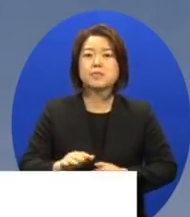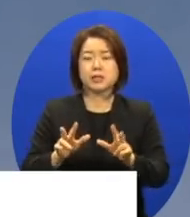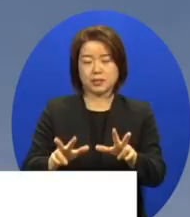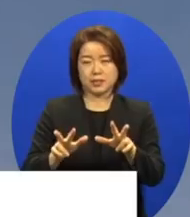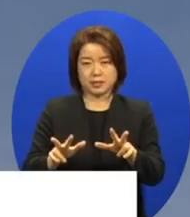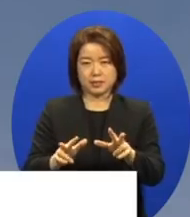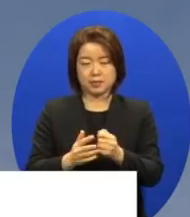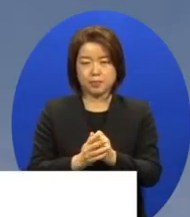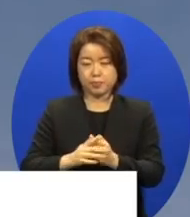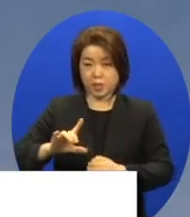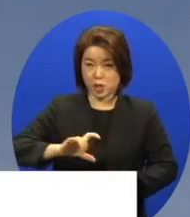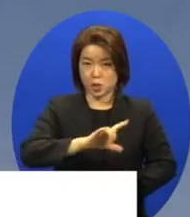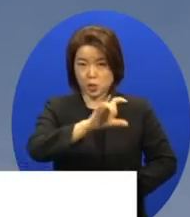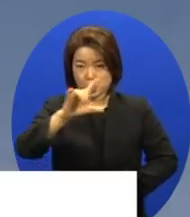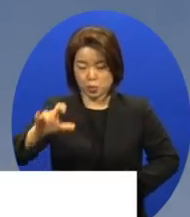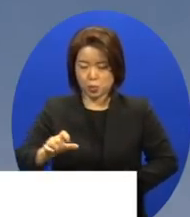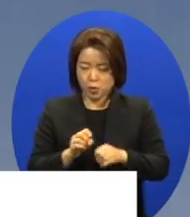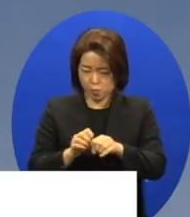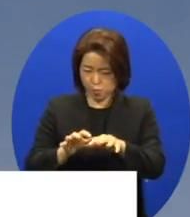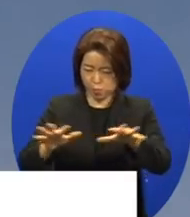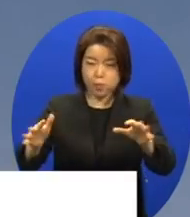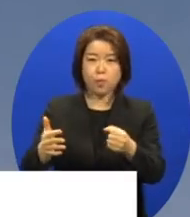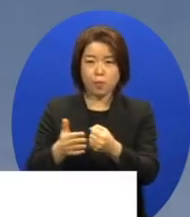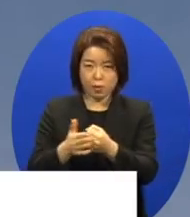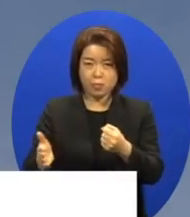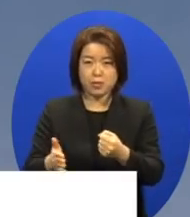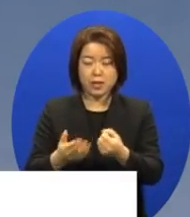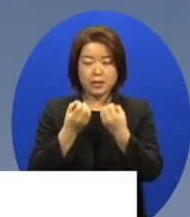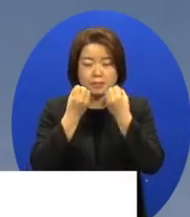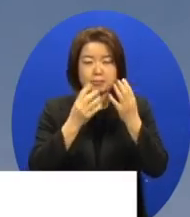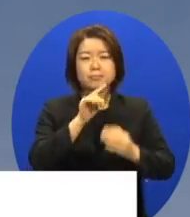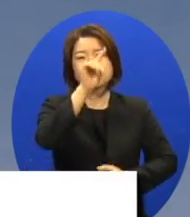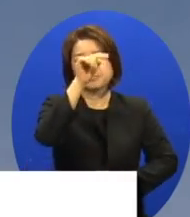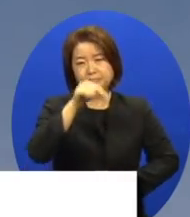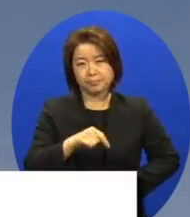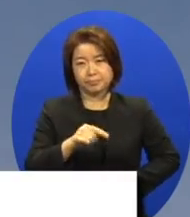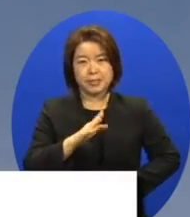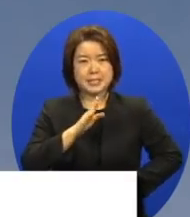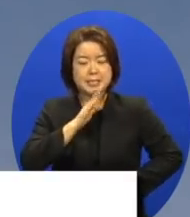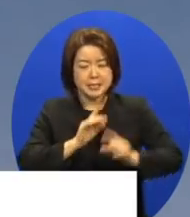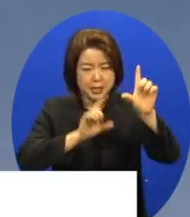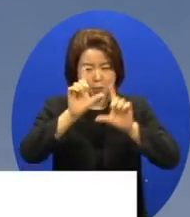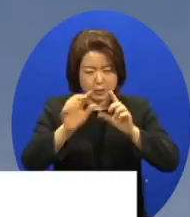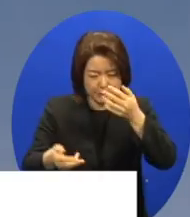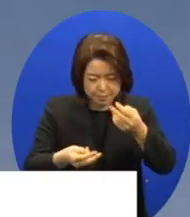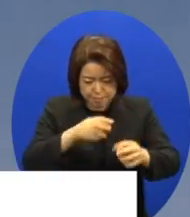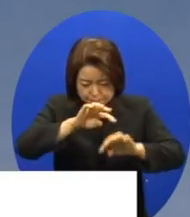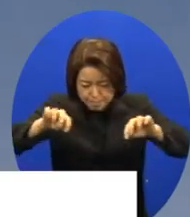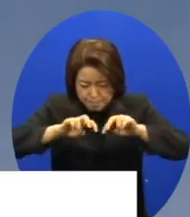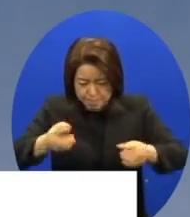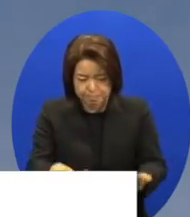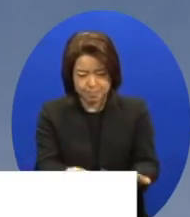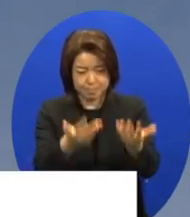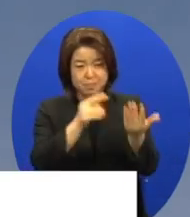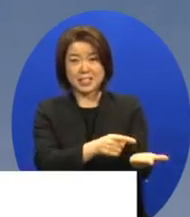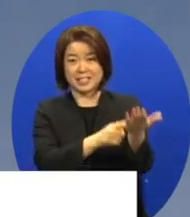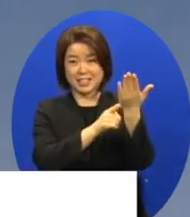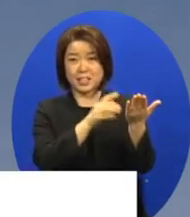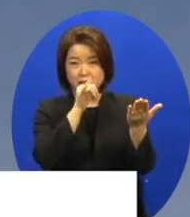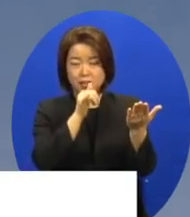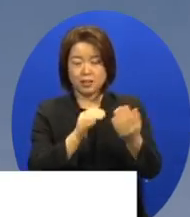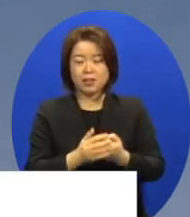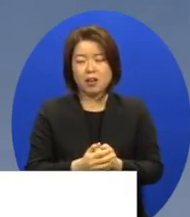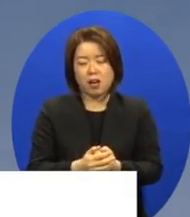코로나 일고 확산으로 인해서 신천지의 실상이 그대로다 드러났습니다 전율 할